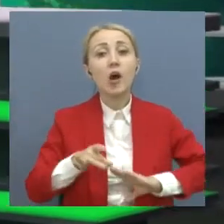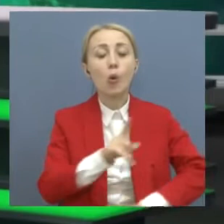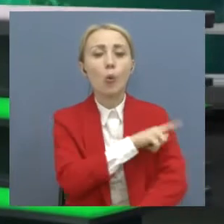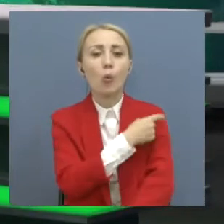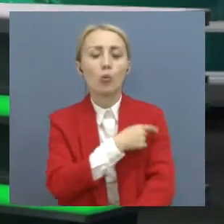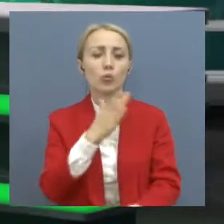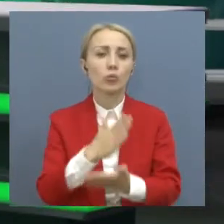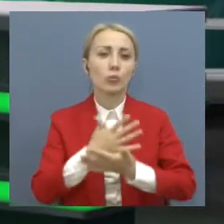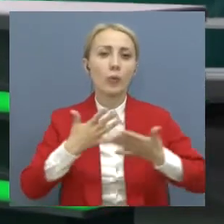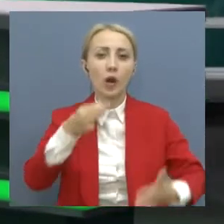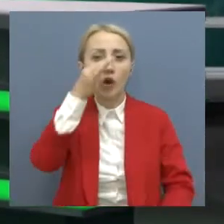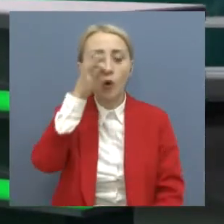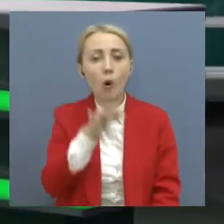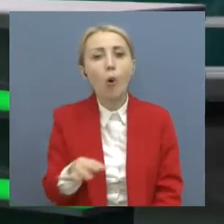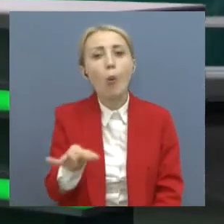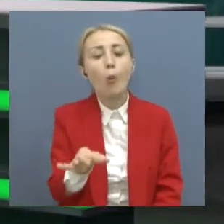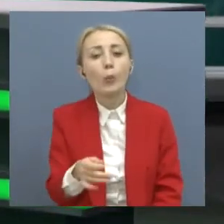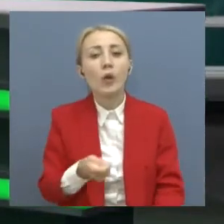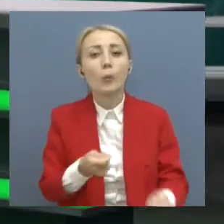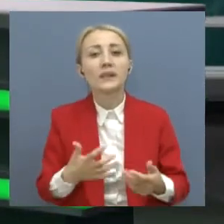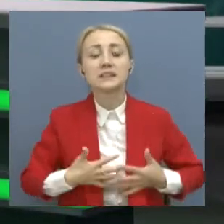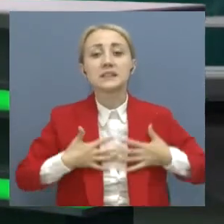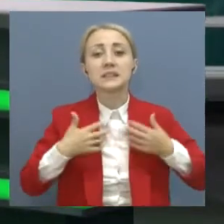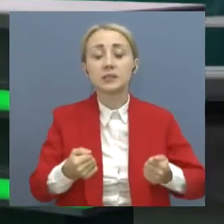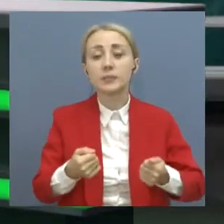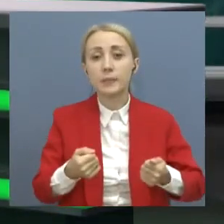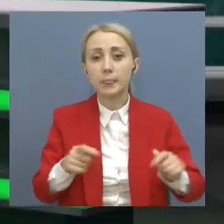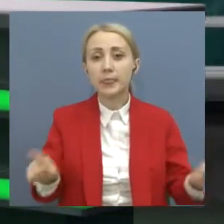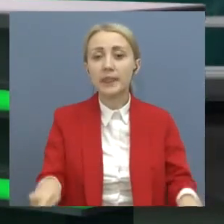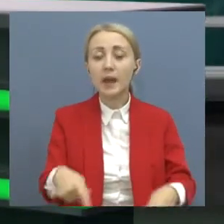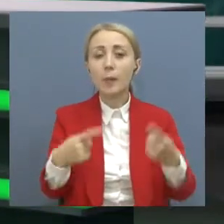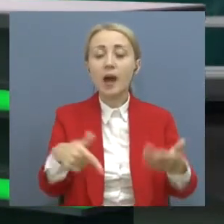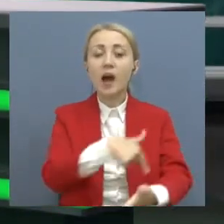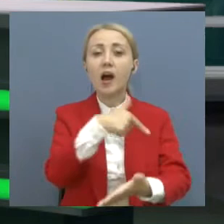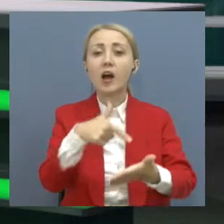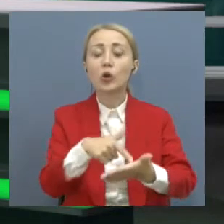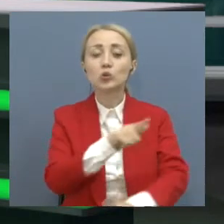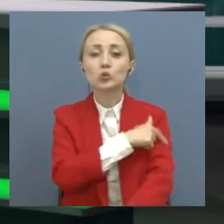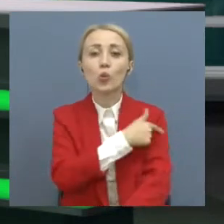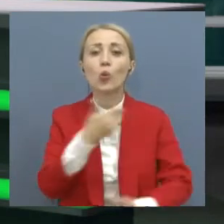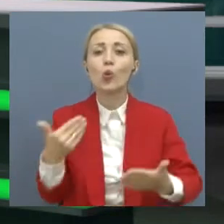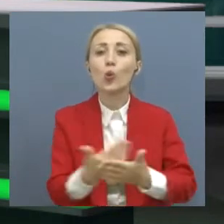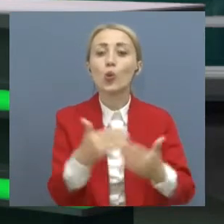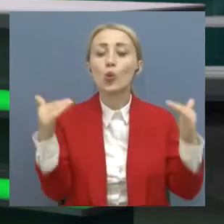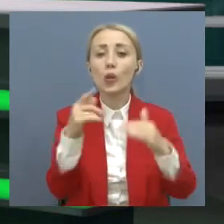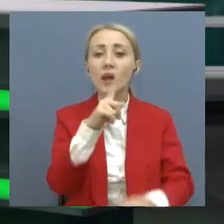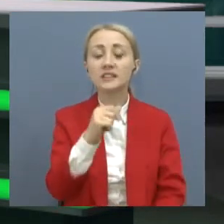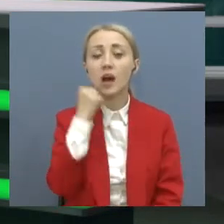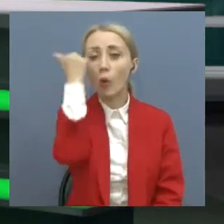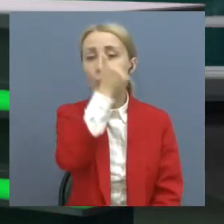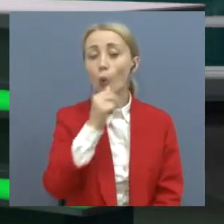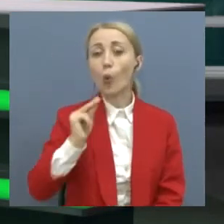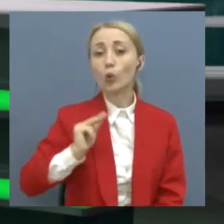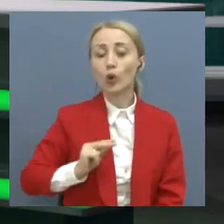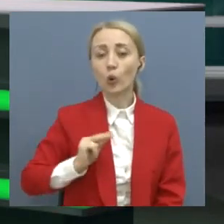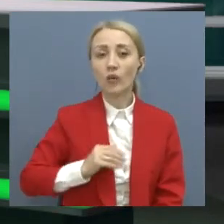жандандырған ол Қазақстанның үздік менеджері әрі үздік бас дәрігері ретінде танылды. Келесі бейне материал саналы ғұмырын медицинаға арнаған